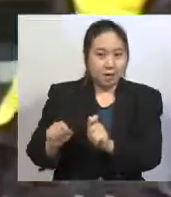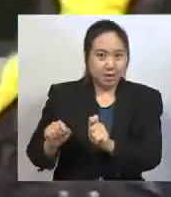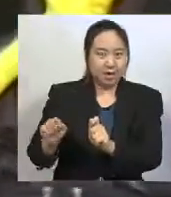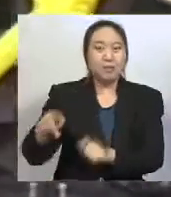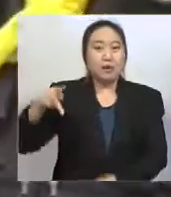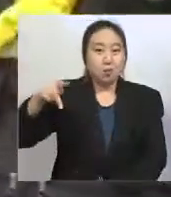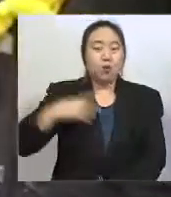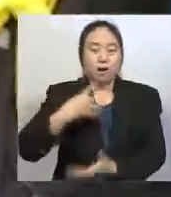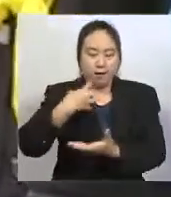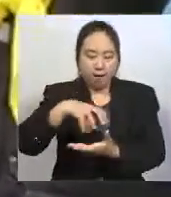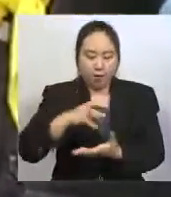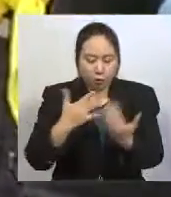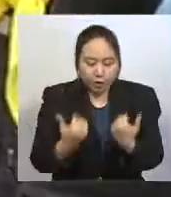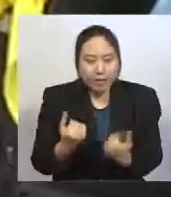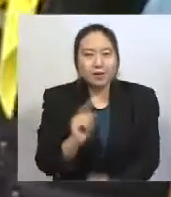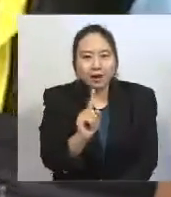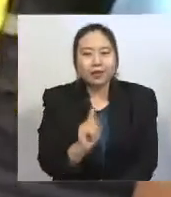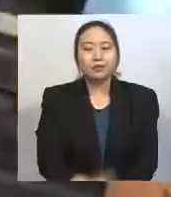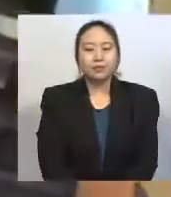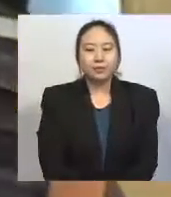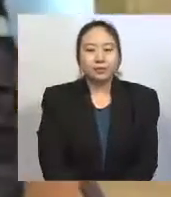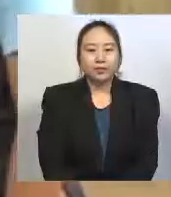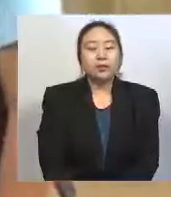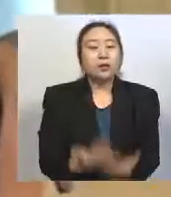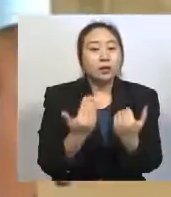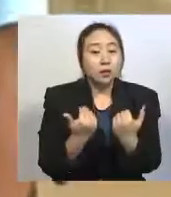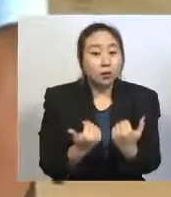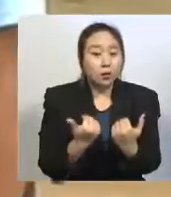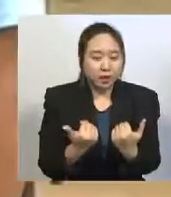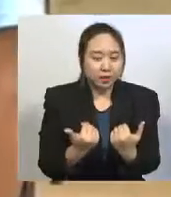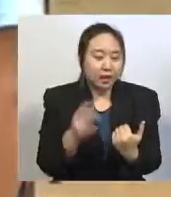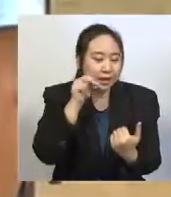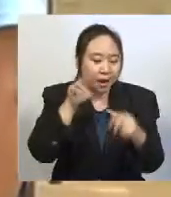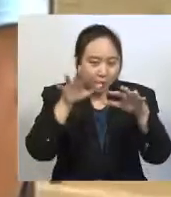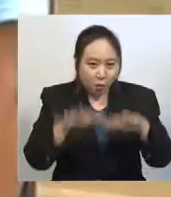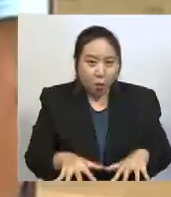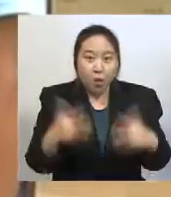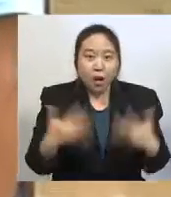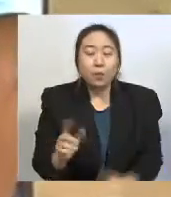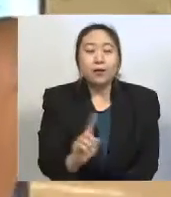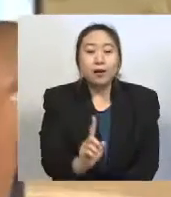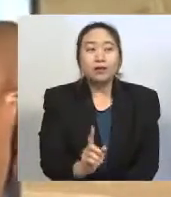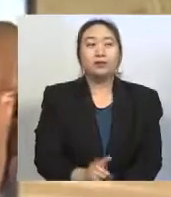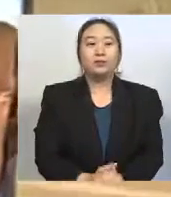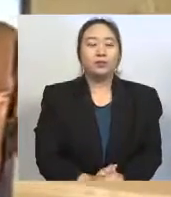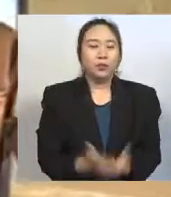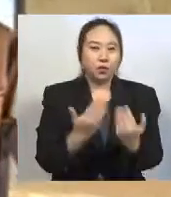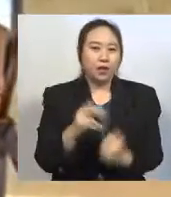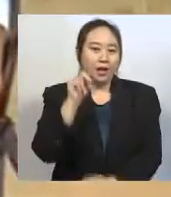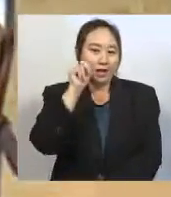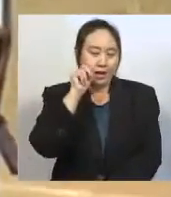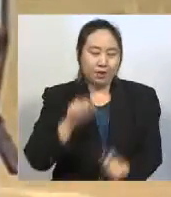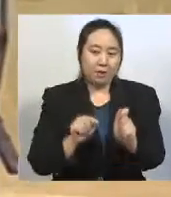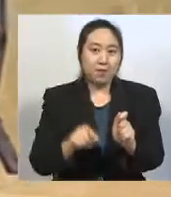ถึงสถานการณ์ล่าสุดให้ฟังครับท่านอำเภอครับตอนนี้เนี่ยหมู่บ้านไหนที่คลี่คลายแล้วเป็นยังไงบ้างครับ ครับตอนนี้สถานการณ์น้ำที่อำเภอพิบู